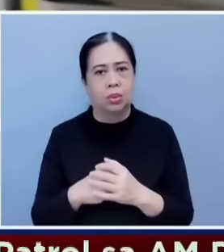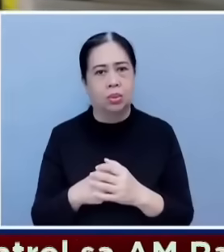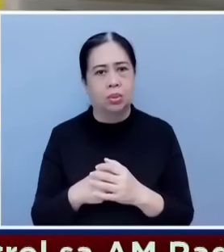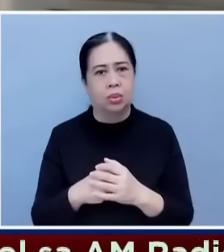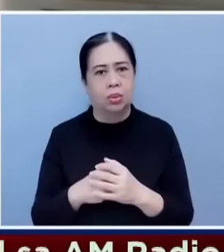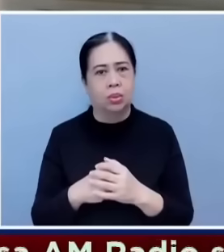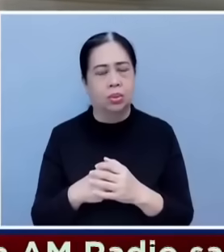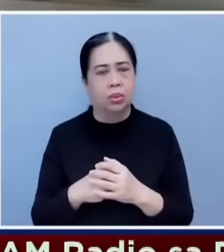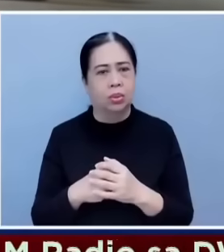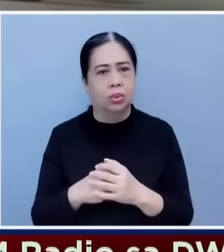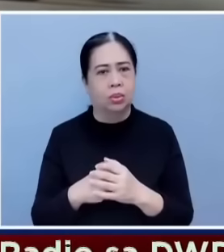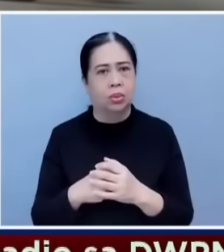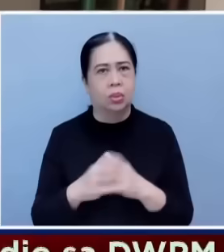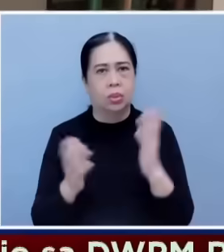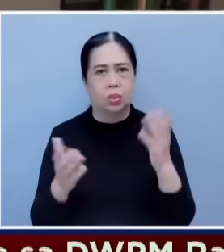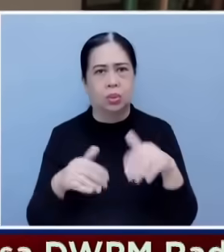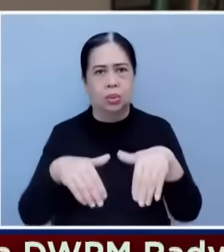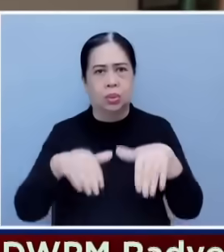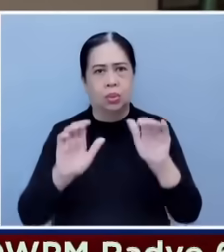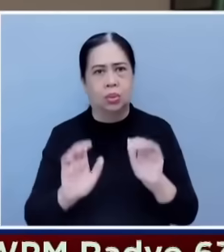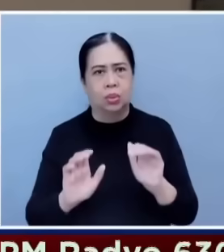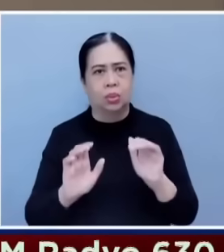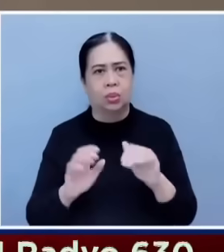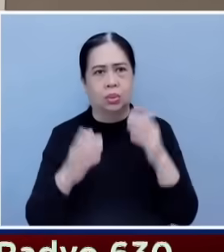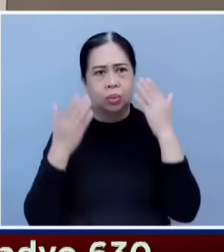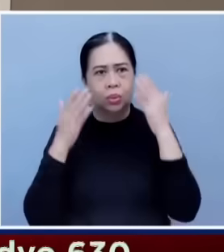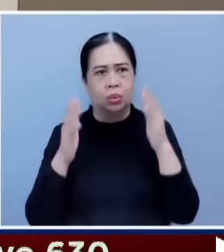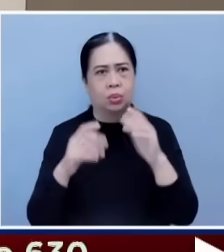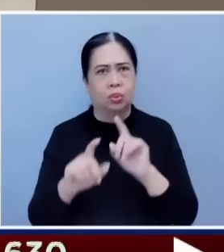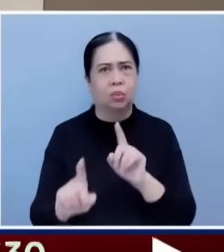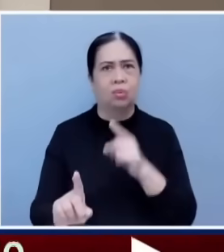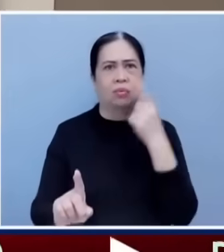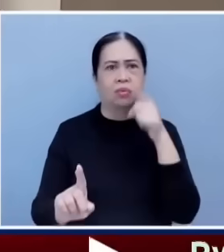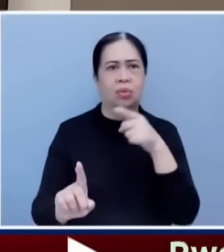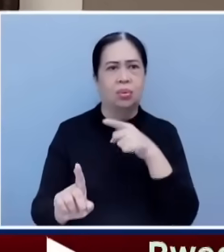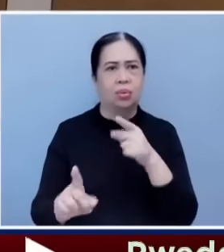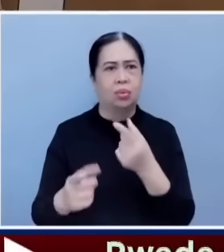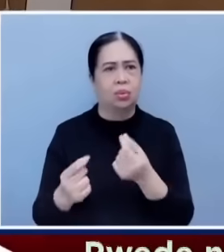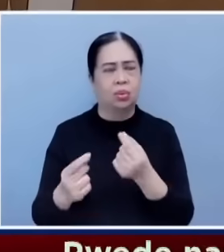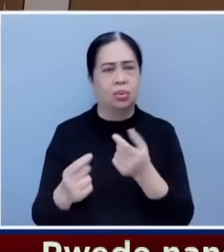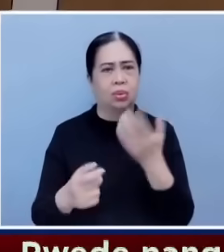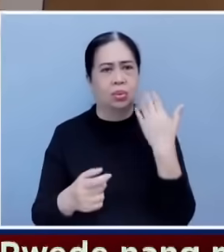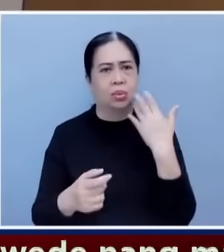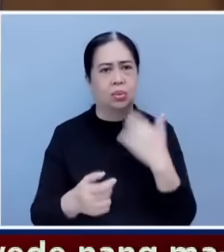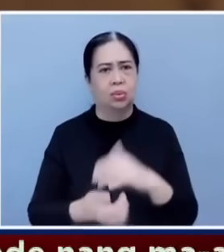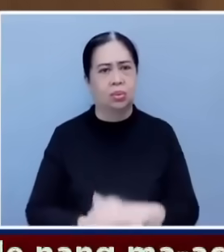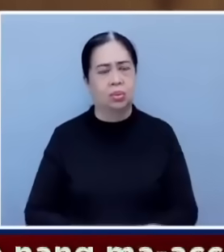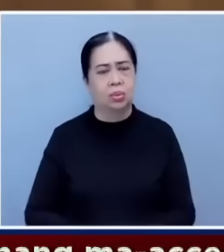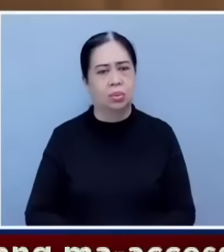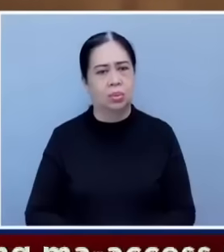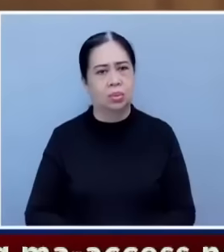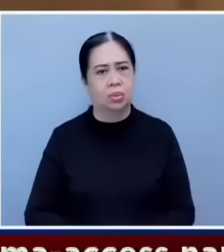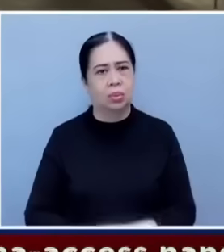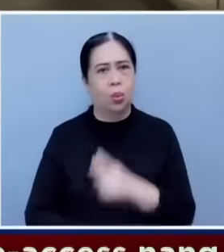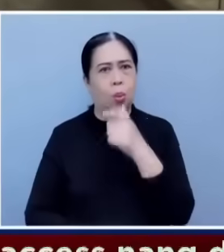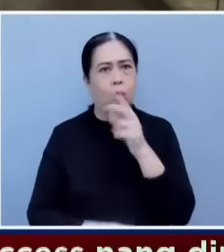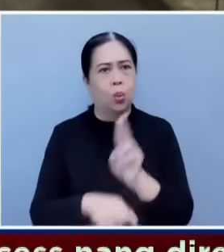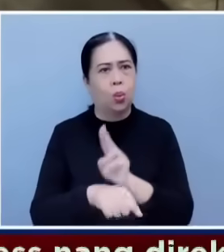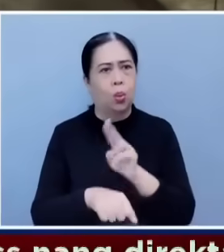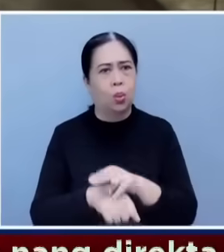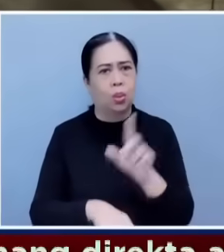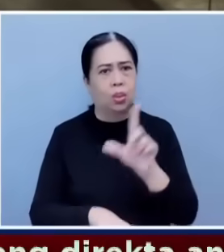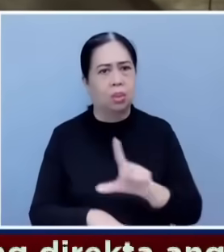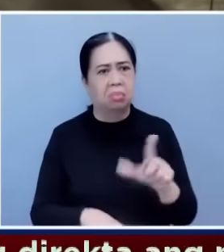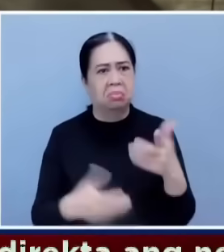korting kabaong talaga. Hindi namin alam kung anong ginawa ng hapon doon. Dito po siya ang gumagamit ito. Wala po.